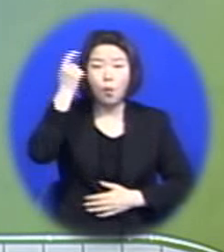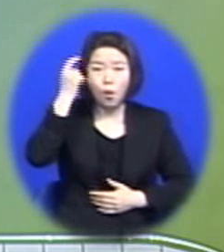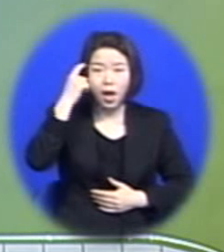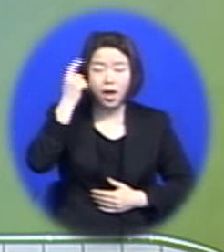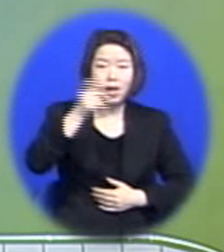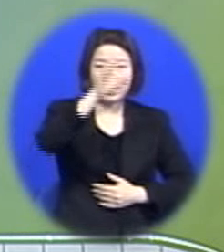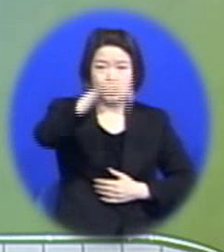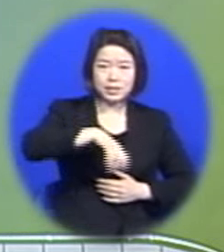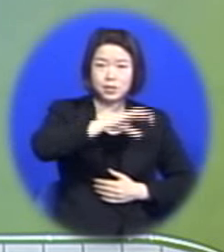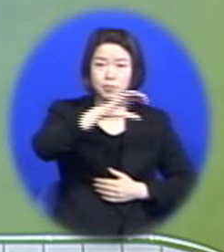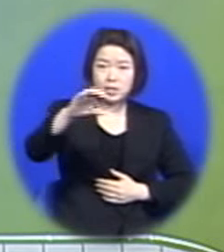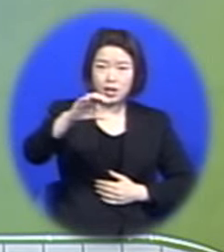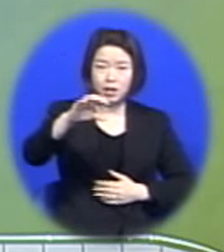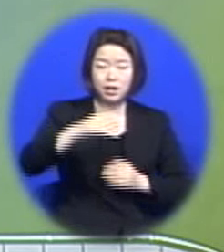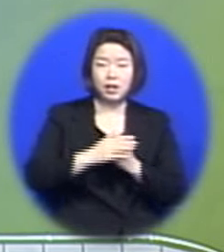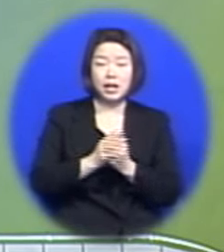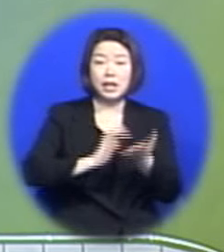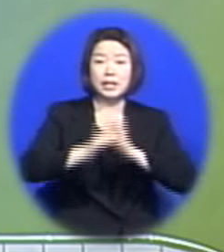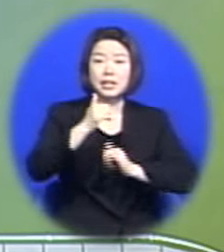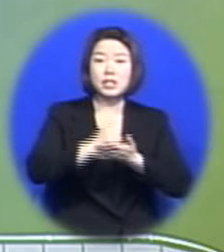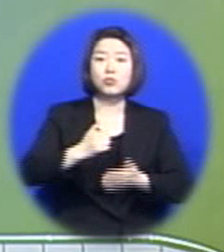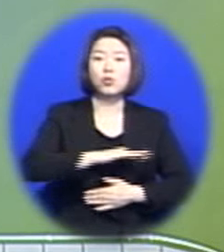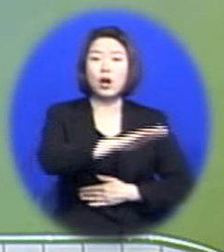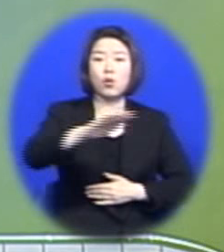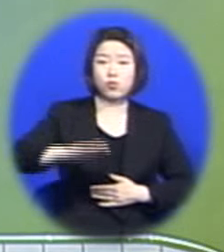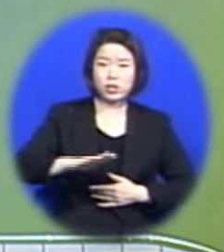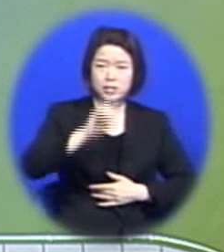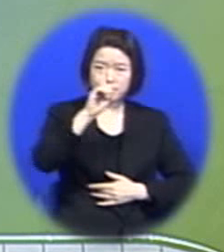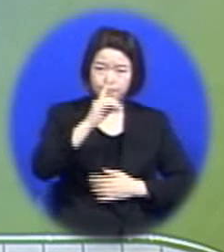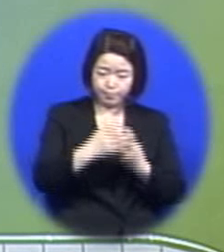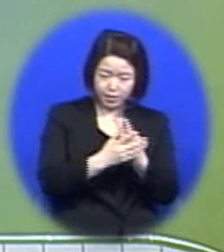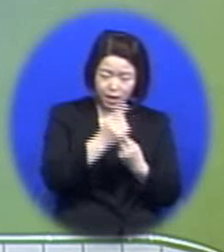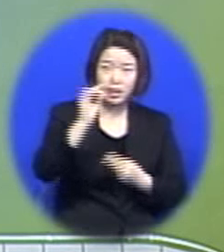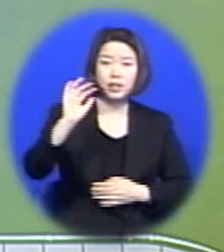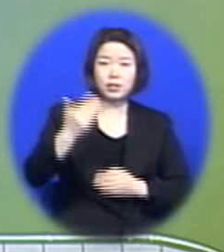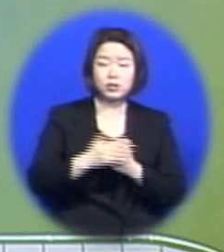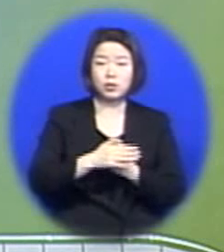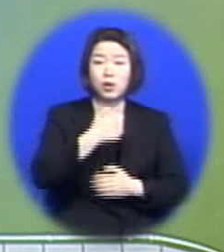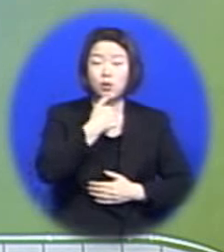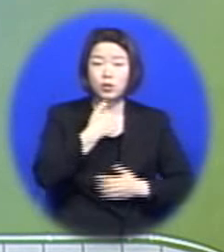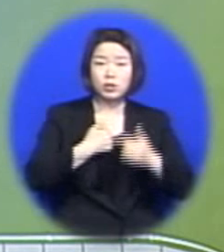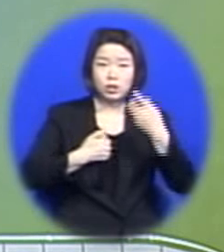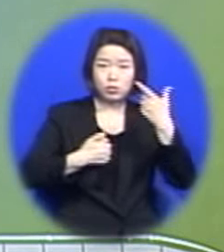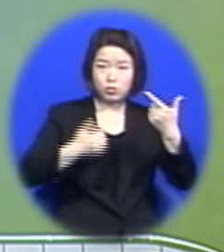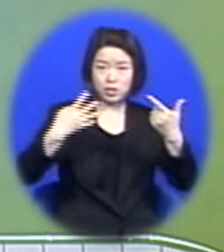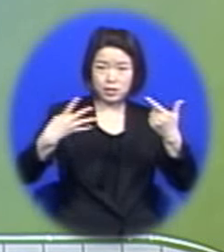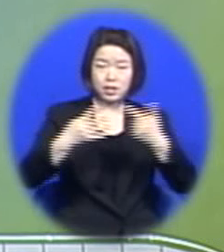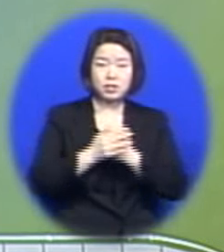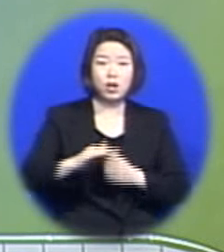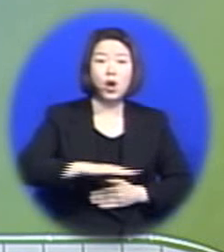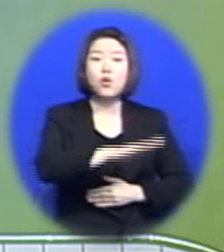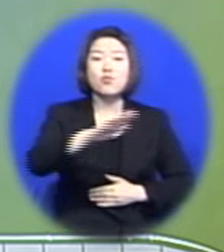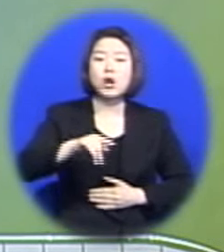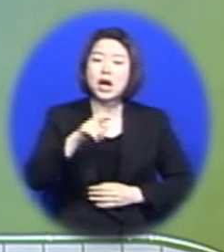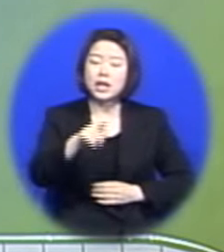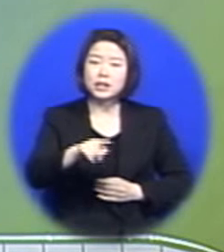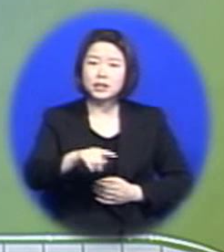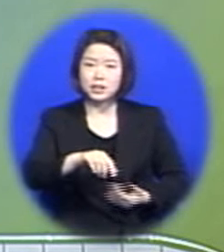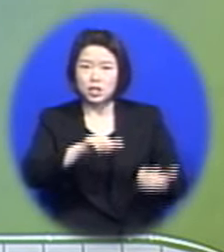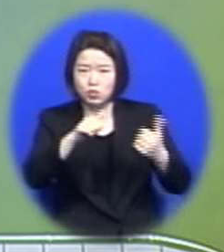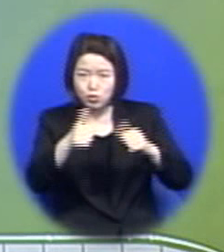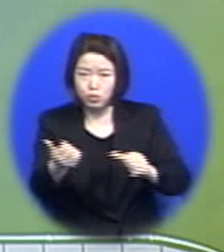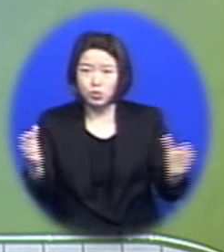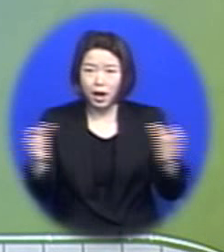십자가에서 예수님과 우리는 하나가 됐어요. 로마서 6장 4절에 그러므로 우리가 그의 죽으심과